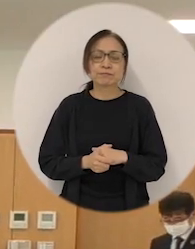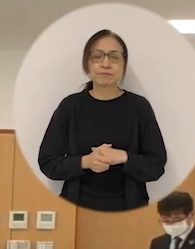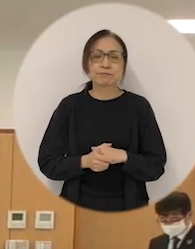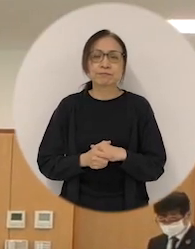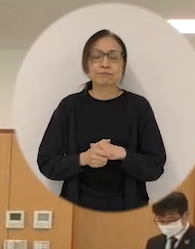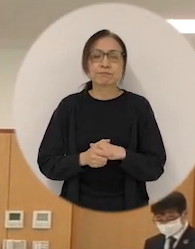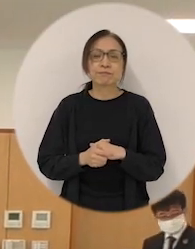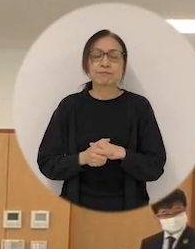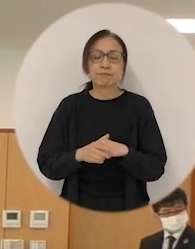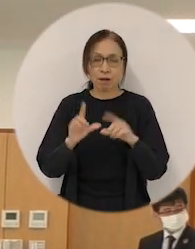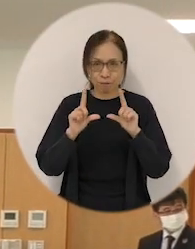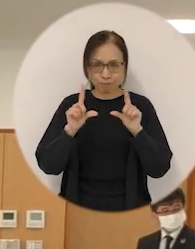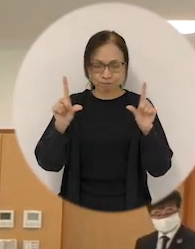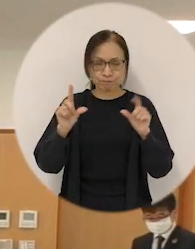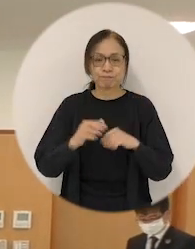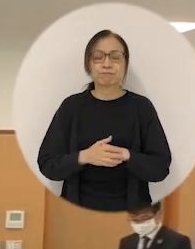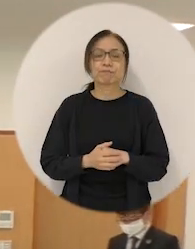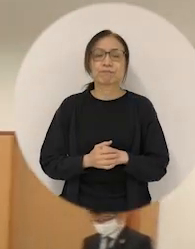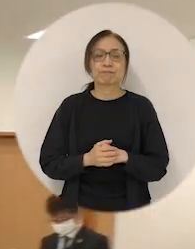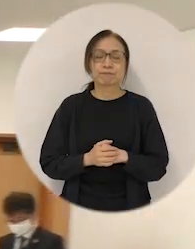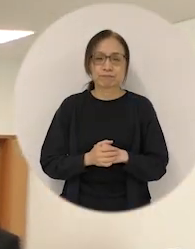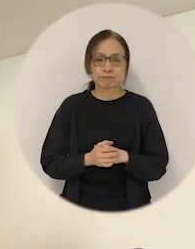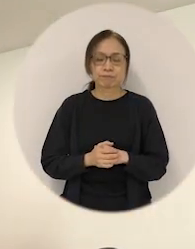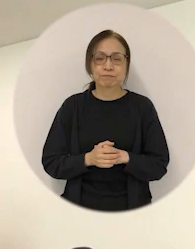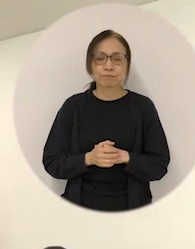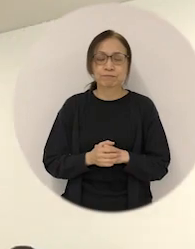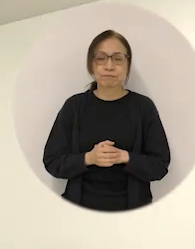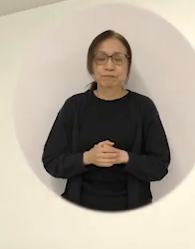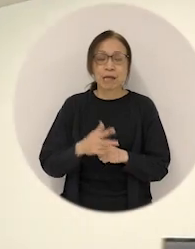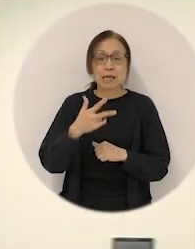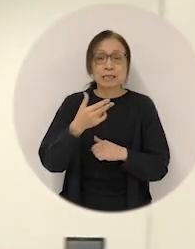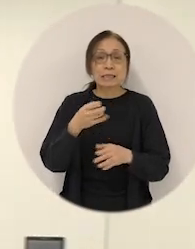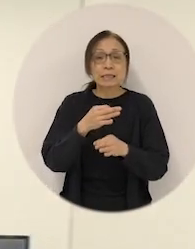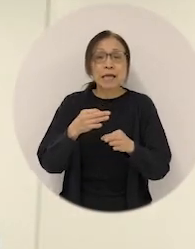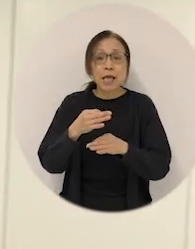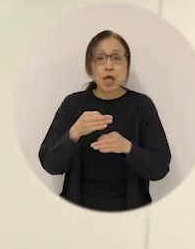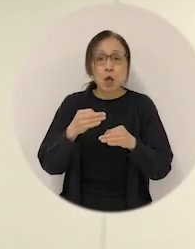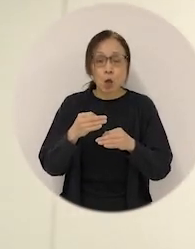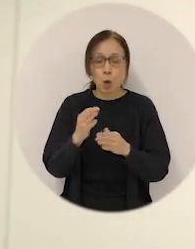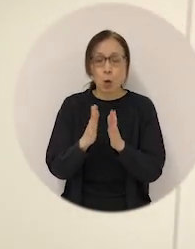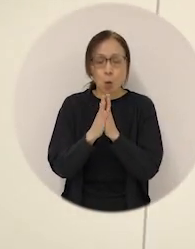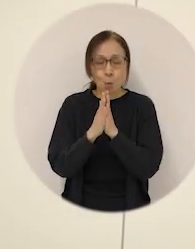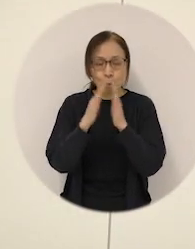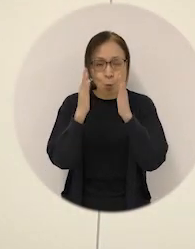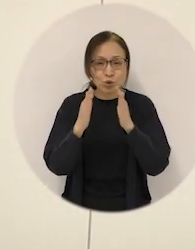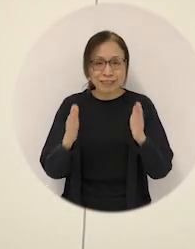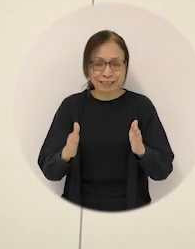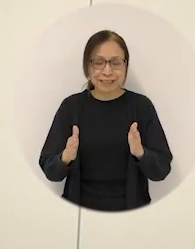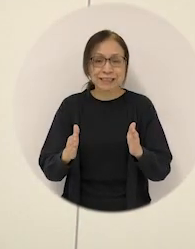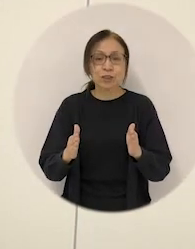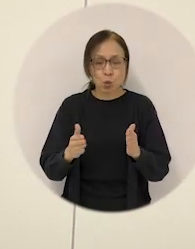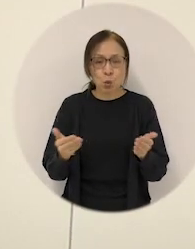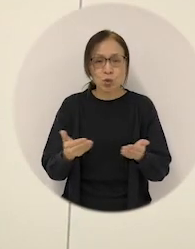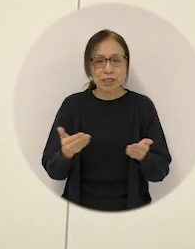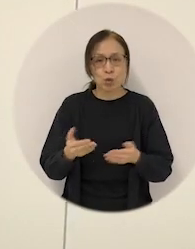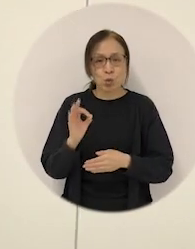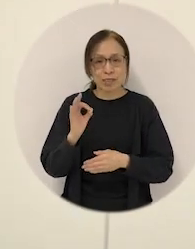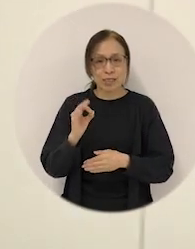経済環境部長の板橋と申します。市営墓地特会の事業費伸び